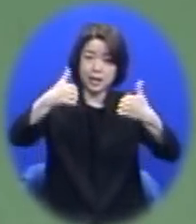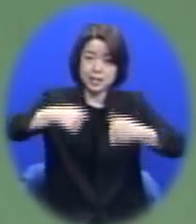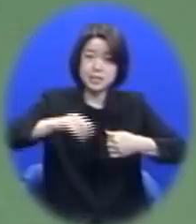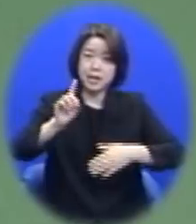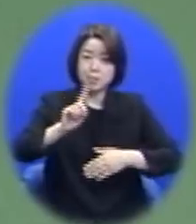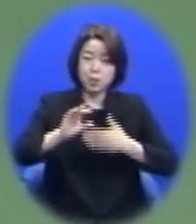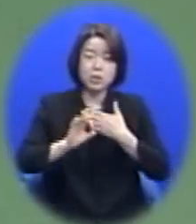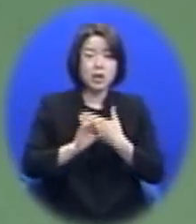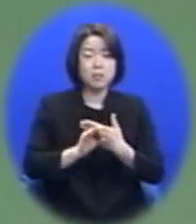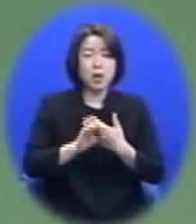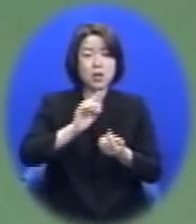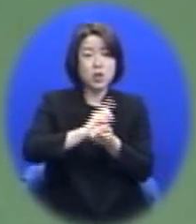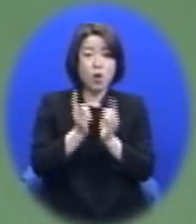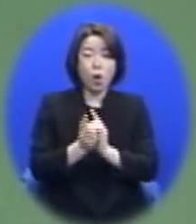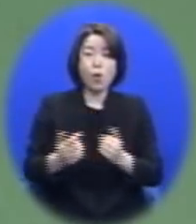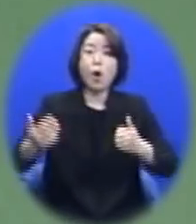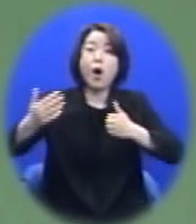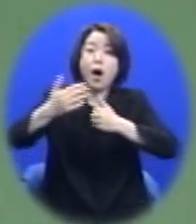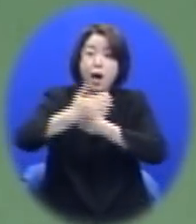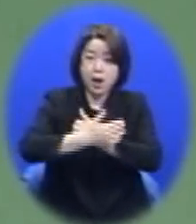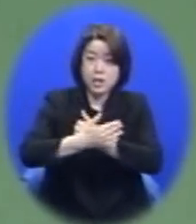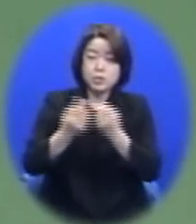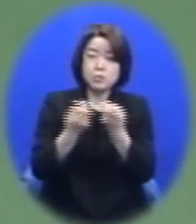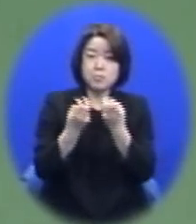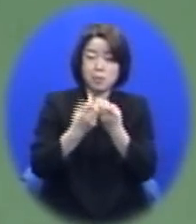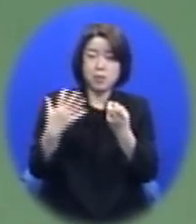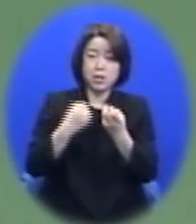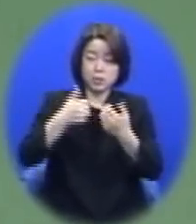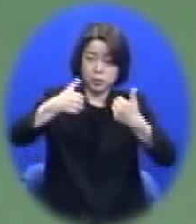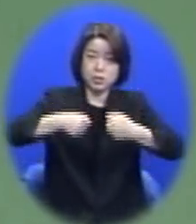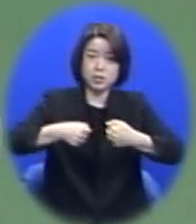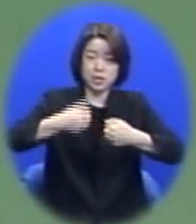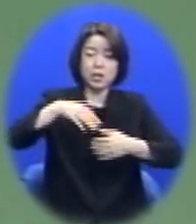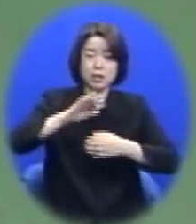서로 허깅하는 방법으로 인사를 합니다.